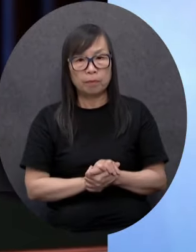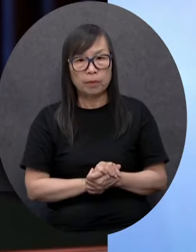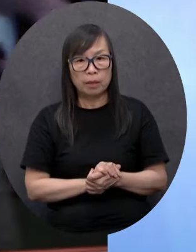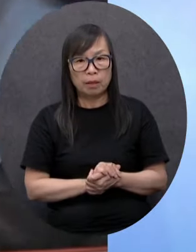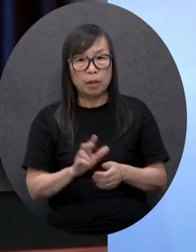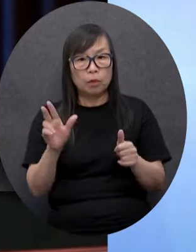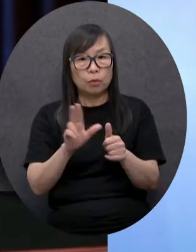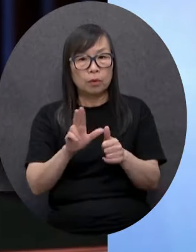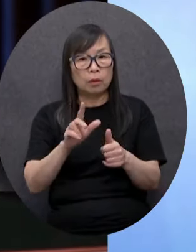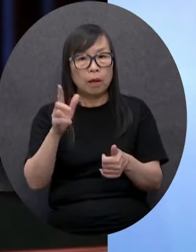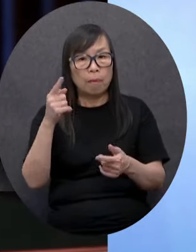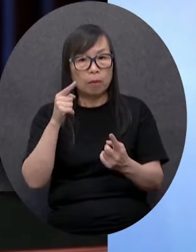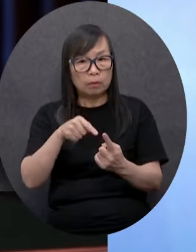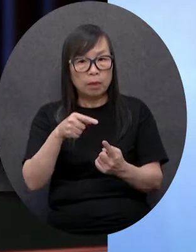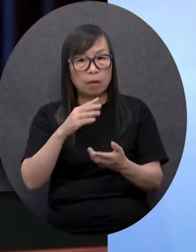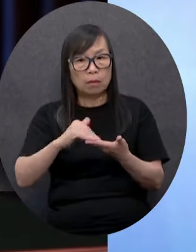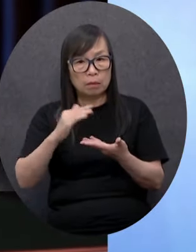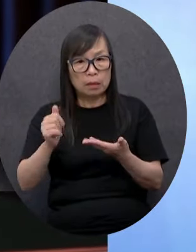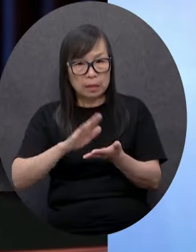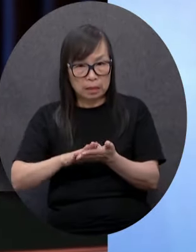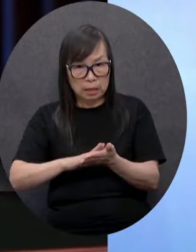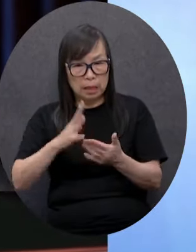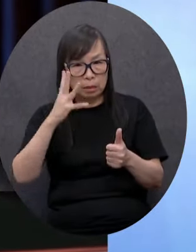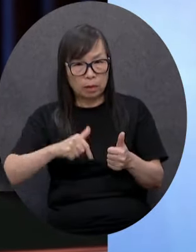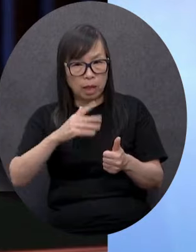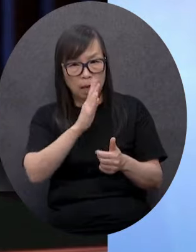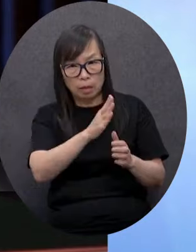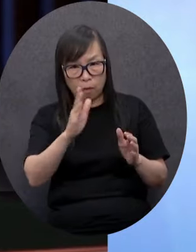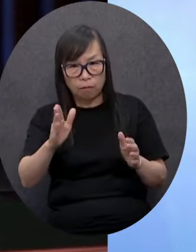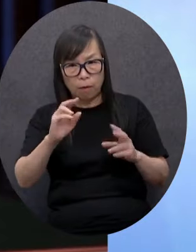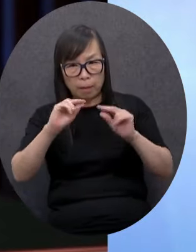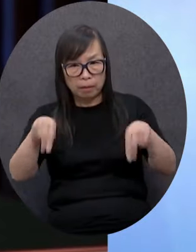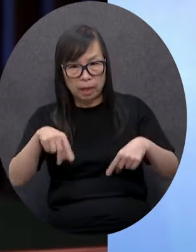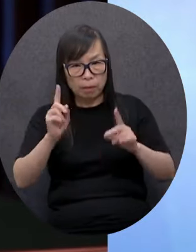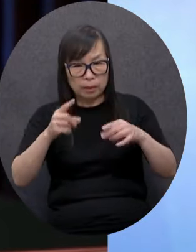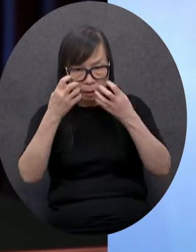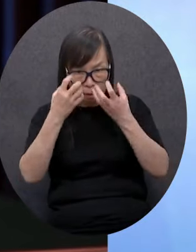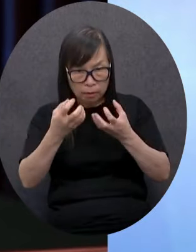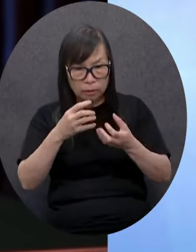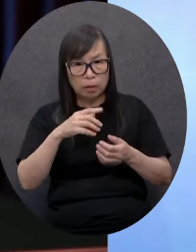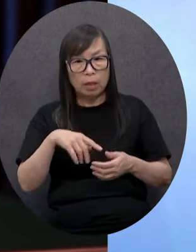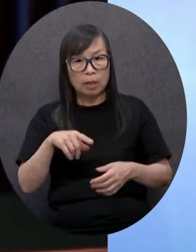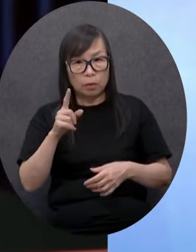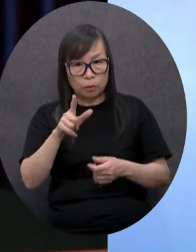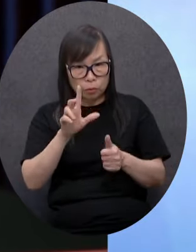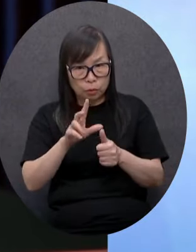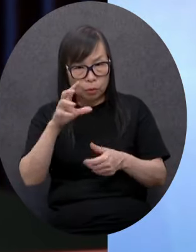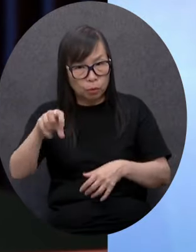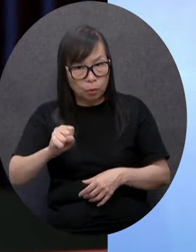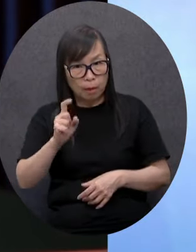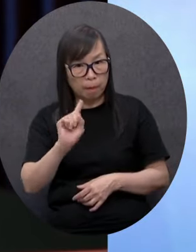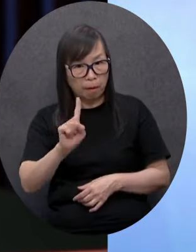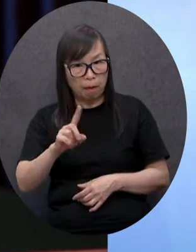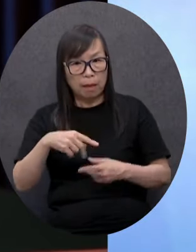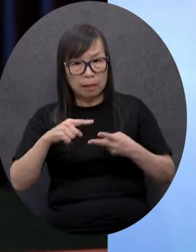主要的目的是去厘清的事实和了解各方的问题或者关注，同时是它的主要作用